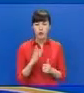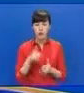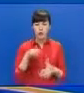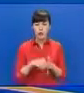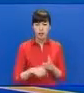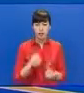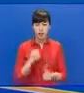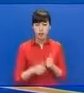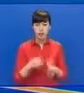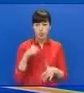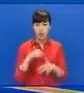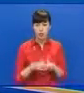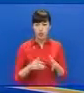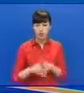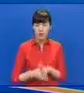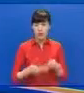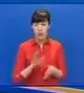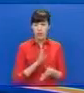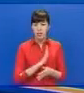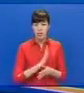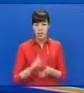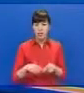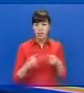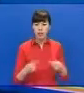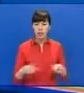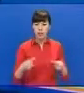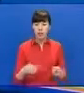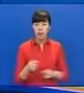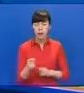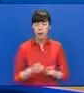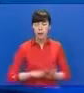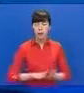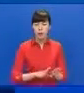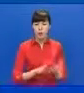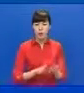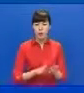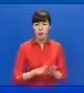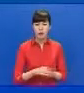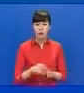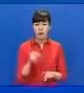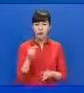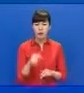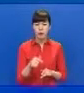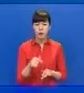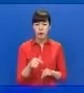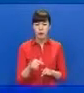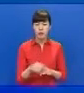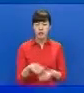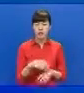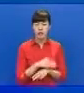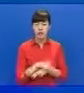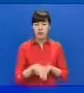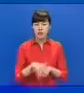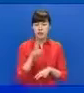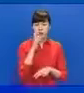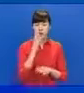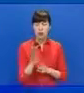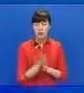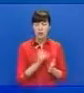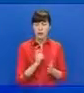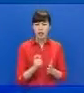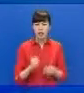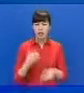Егер де оның ішінен анықталмай жатса, мысалы, басқарма басшысының орынбасары лауазымына, онда осы сыртқы уже мемлекет қызметшілерінің